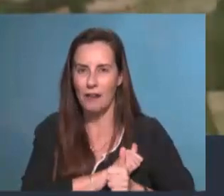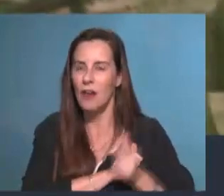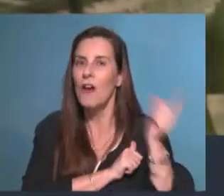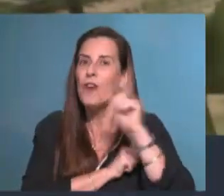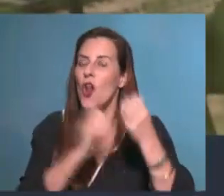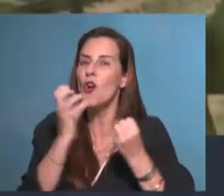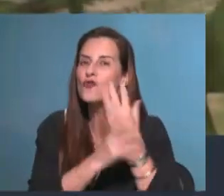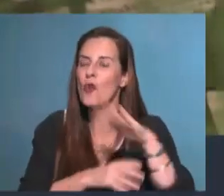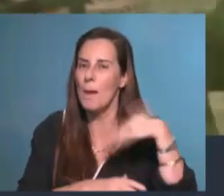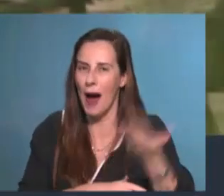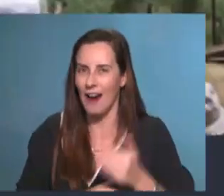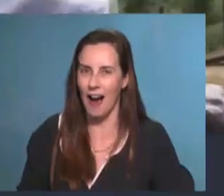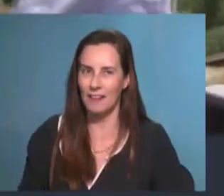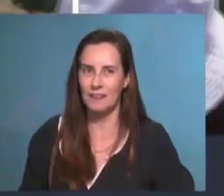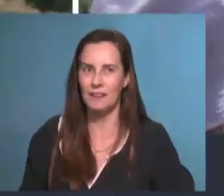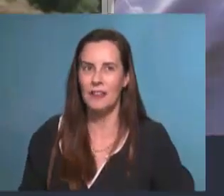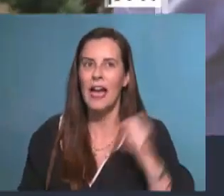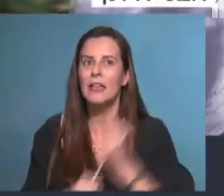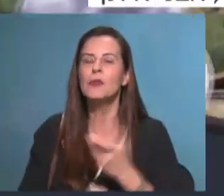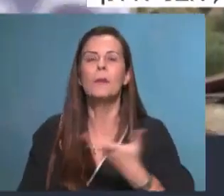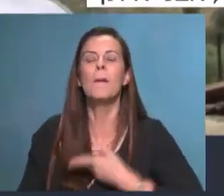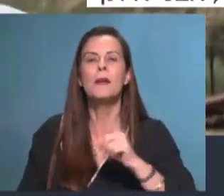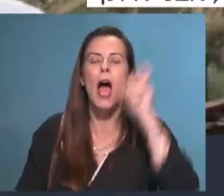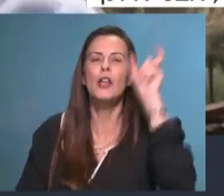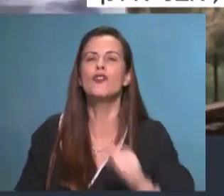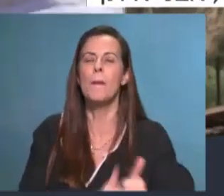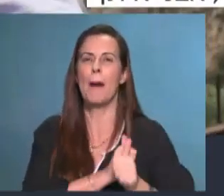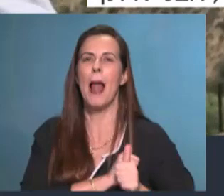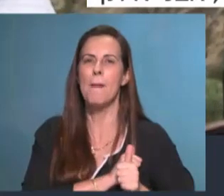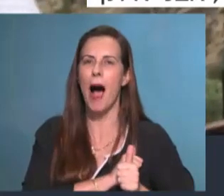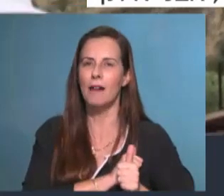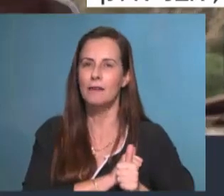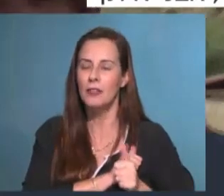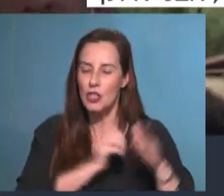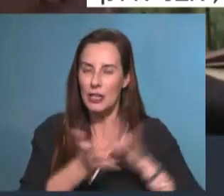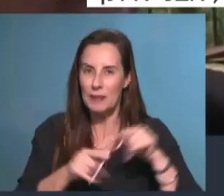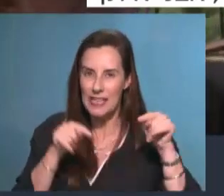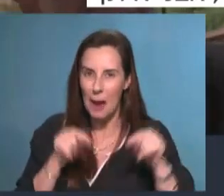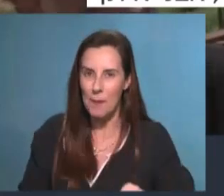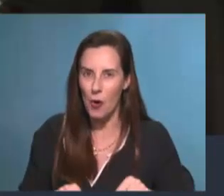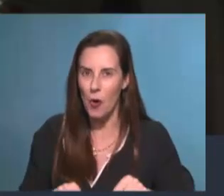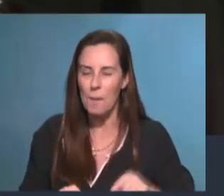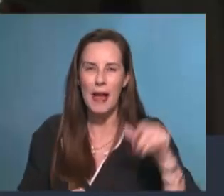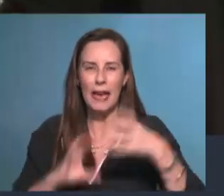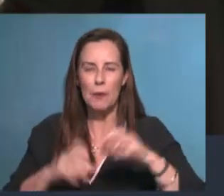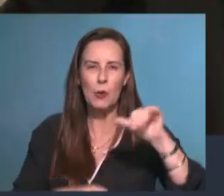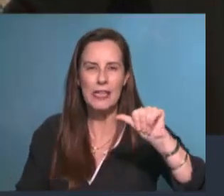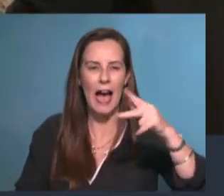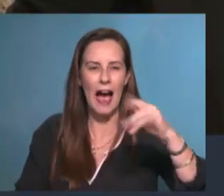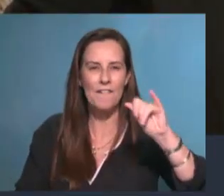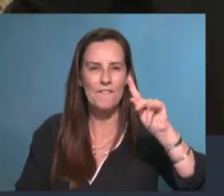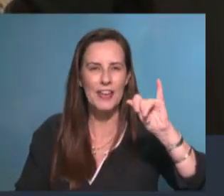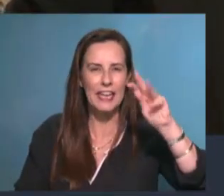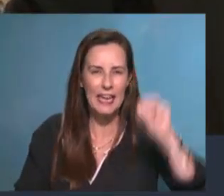לאחר ליל הגשרים. ואת המשימה הזאת מקבלים האנשים של הפלמ"ח, שיושבים כאן, באפיקים, באשדות